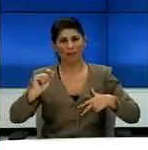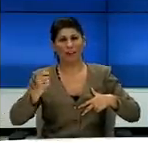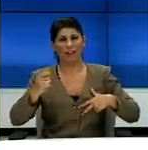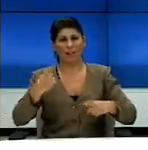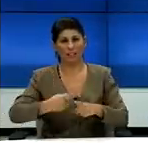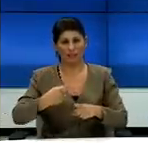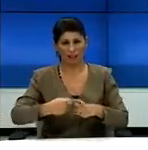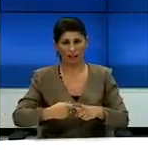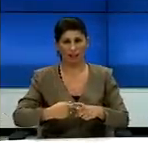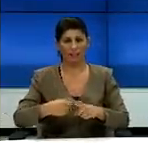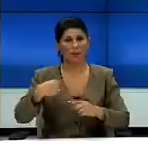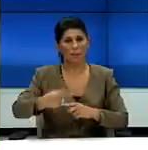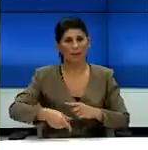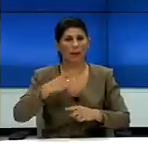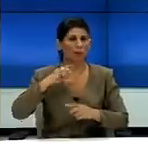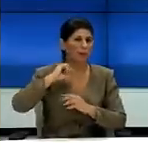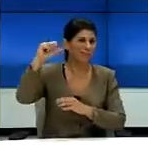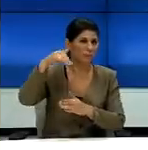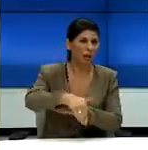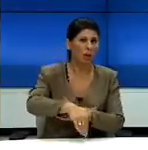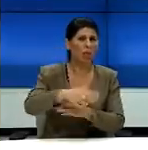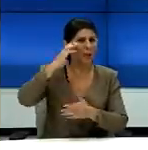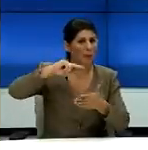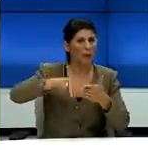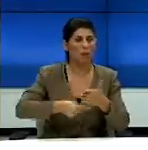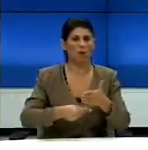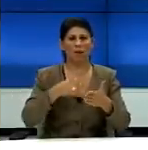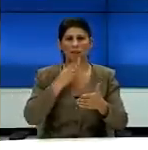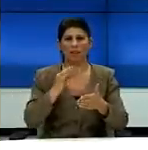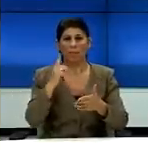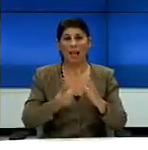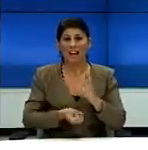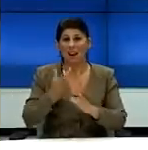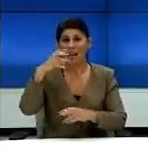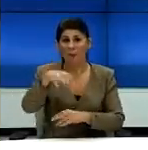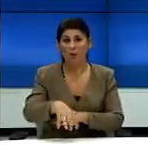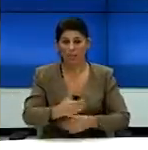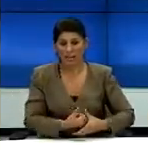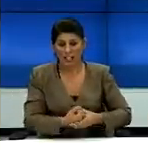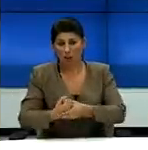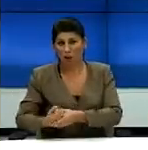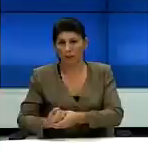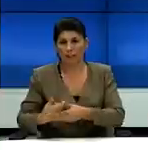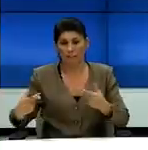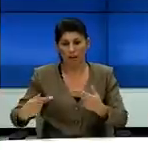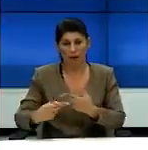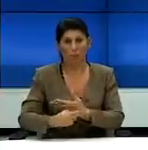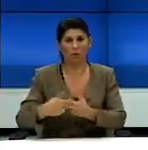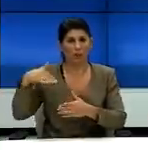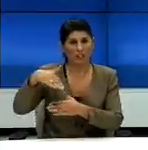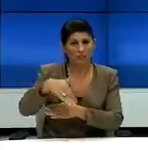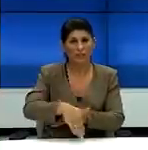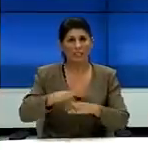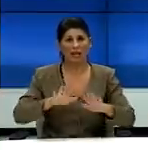μας μετά τη χρεοκοπία και τα μνημόνια. Δηλαδή μια νέα εποχή λιτότητας, περικοπών, ύφεσης,